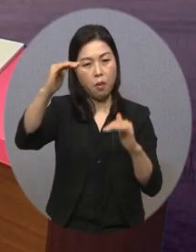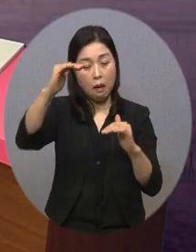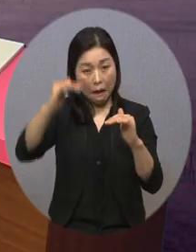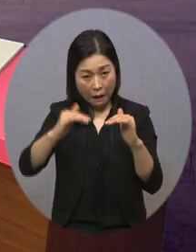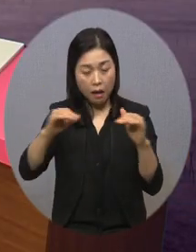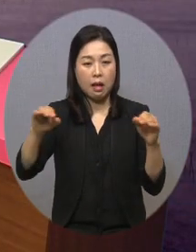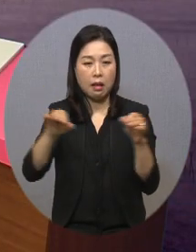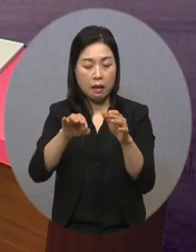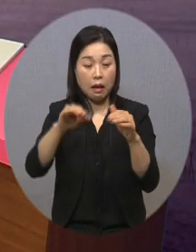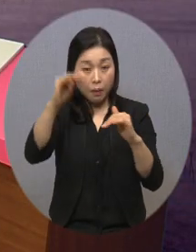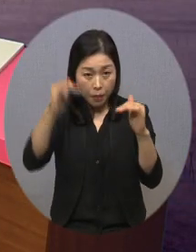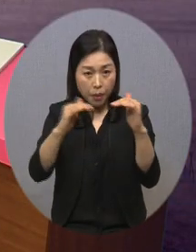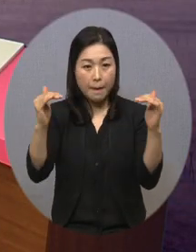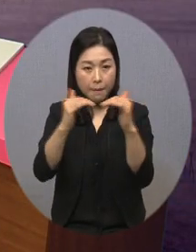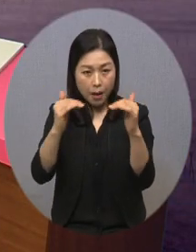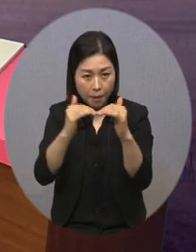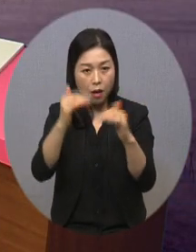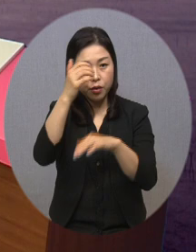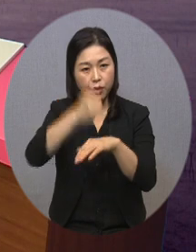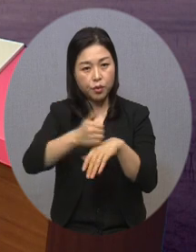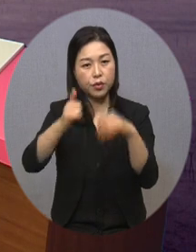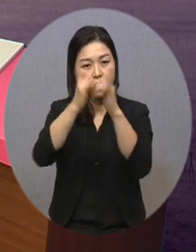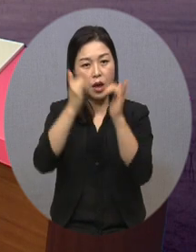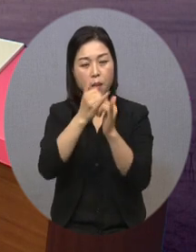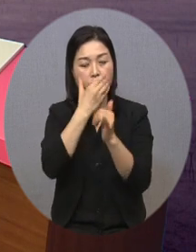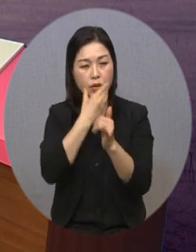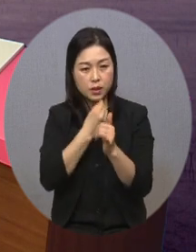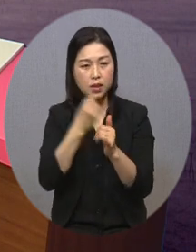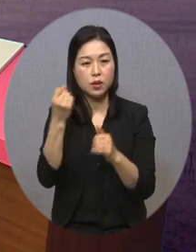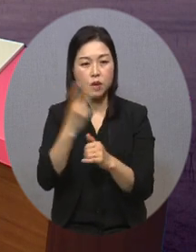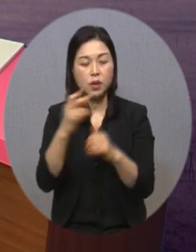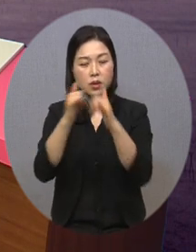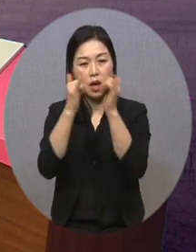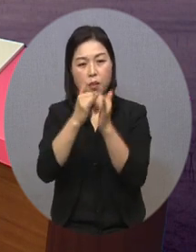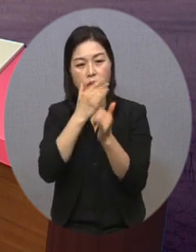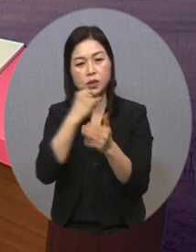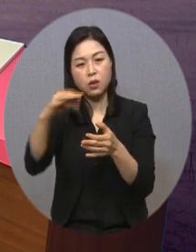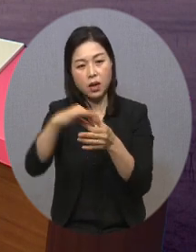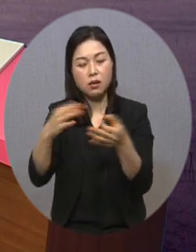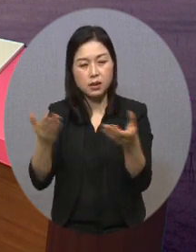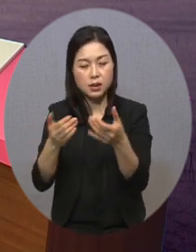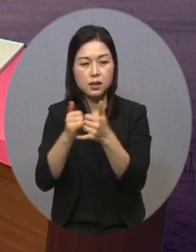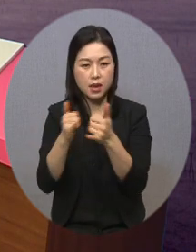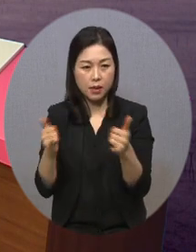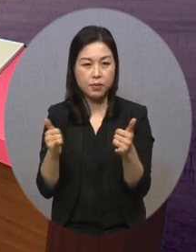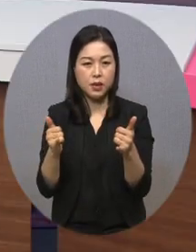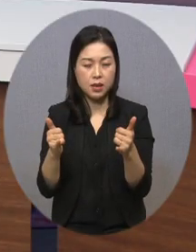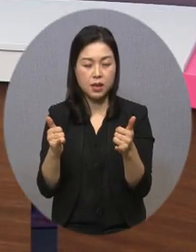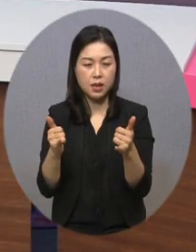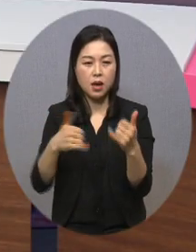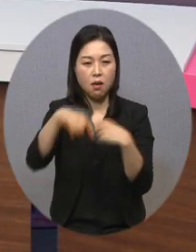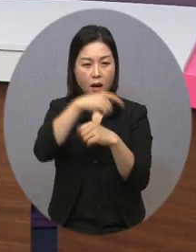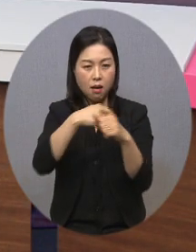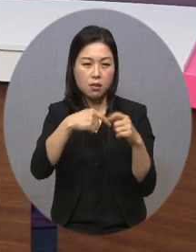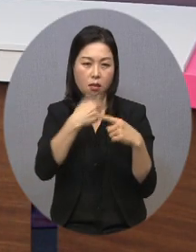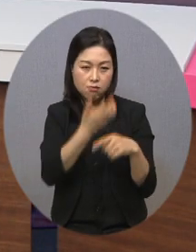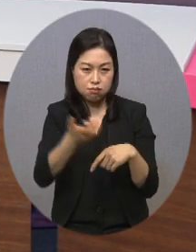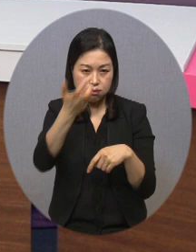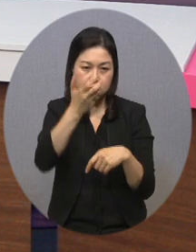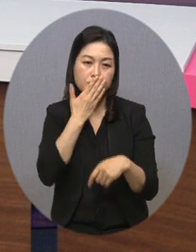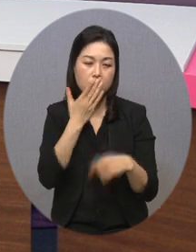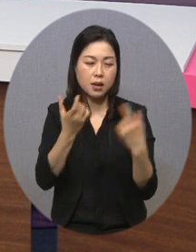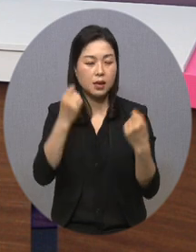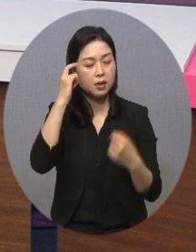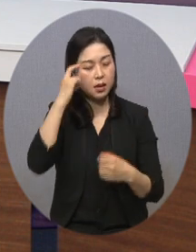사라져야만이 실질적으로 사회복지사 혹은 사회복지 종사자들의 처우 개선이 가능하다 그렇게